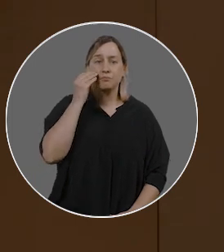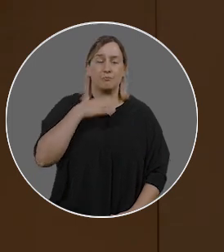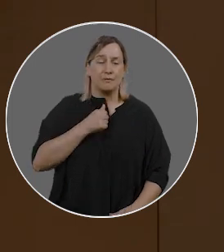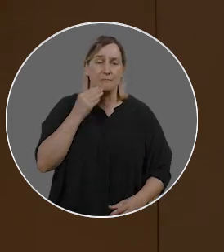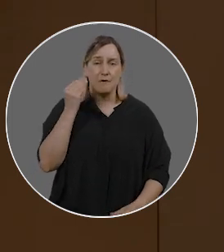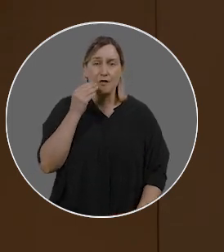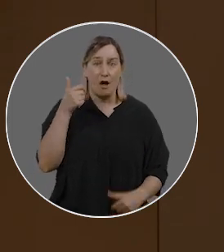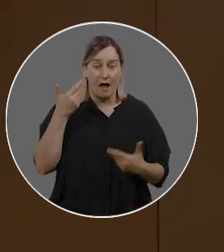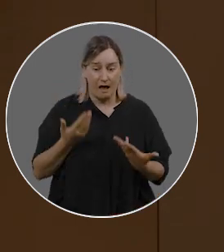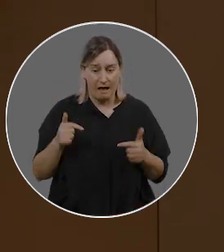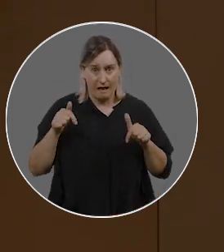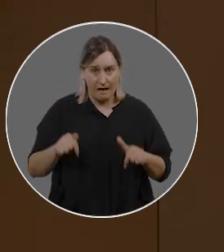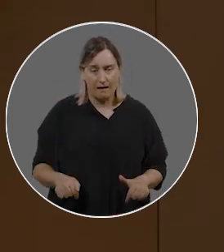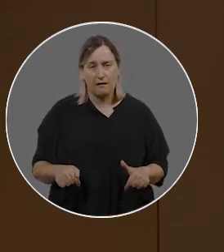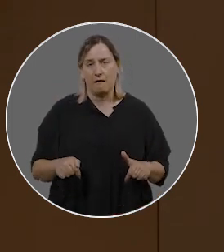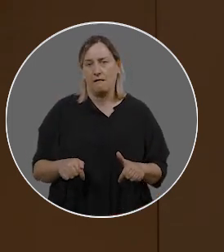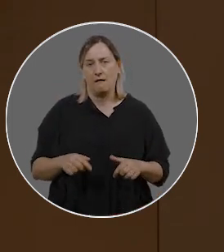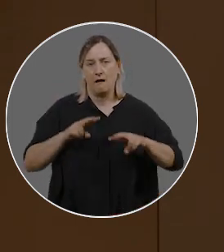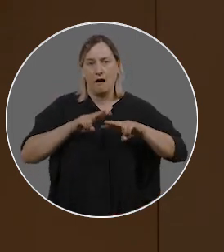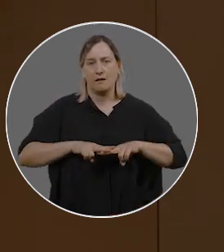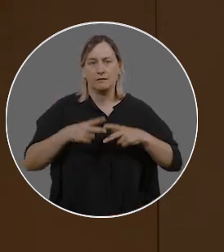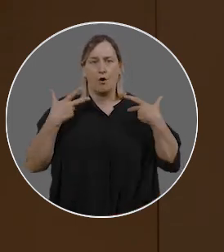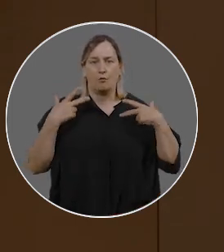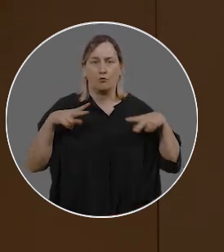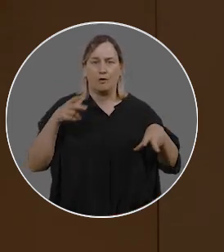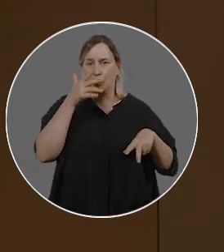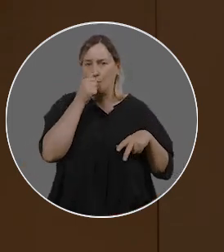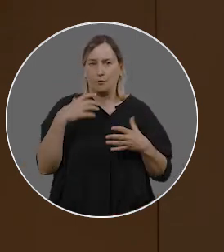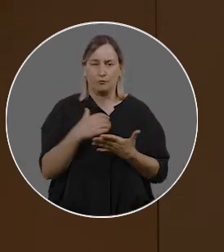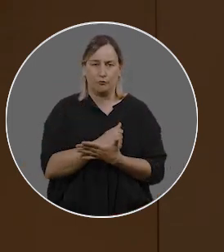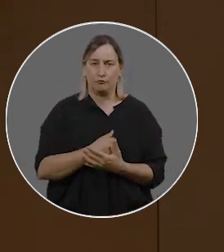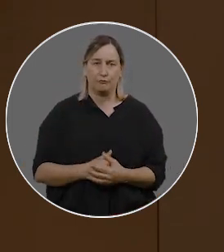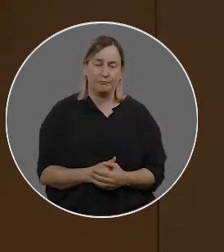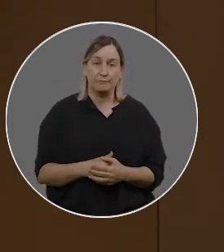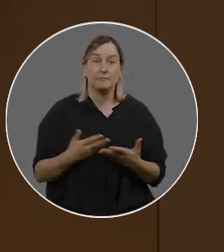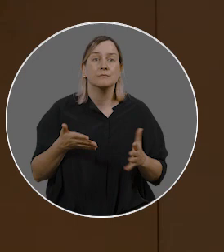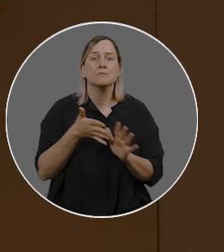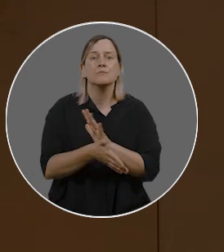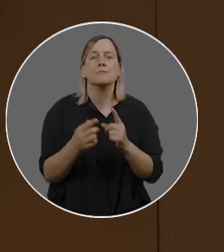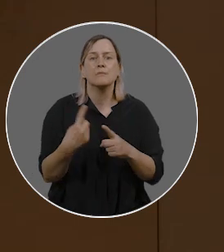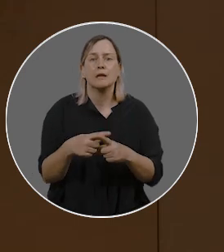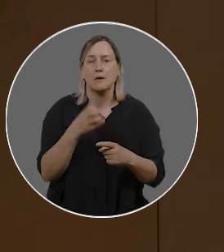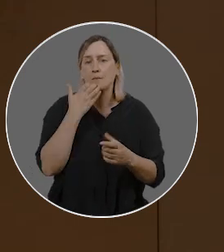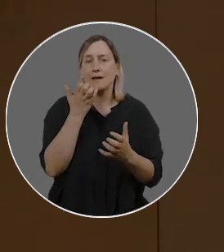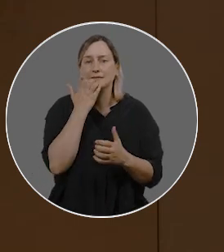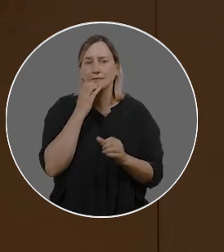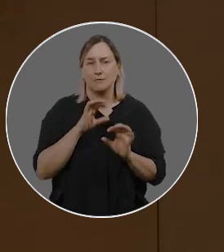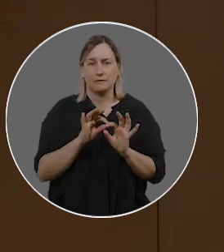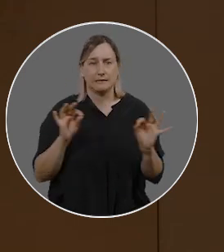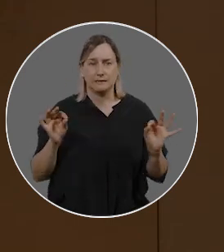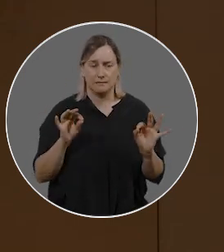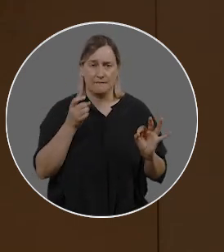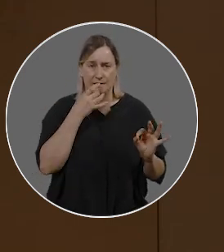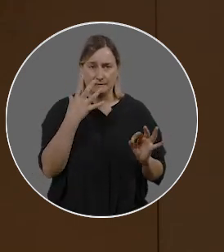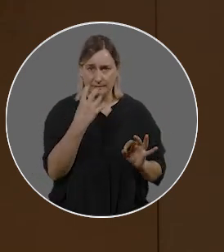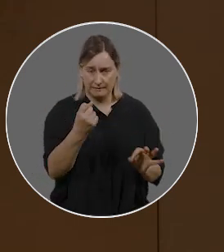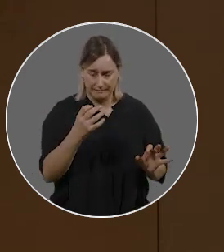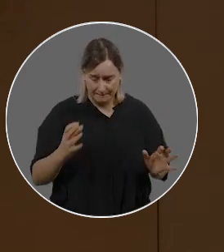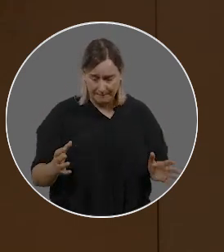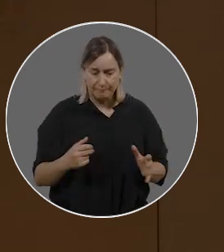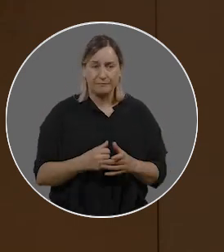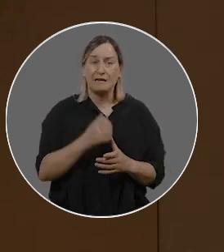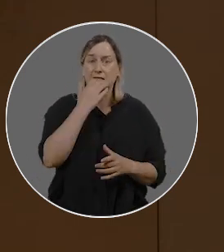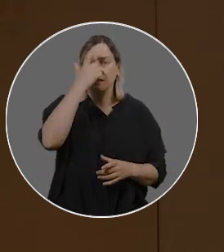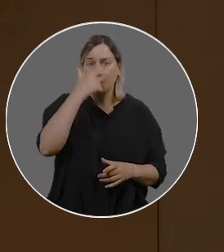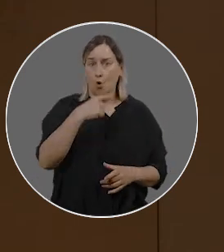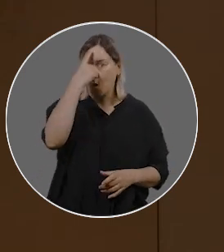ara per ara, avui en dia, l'anàlisi automàtica no ho pot analitzar tot. Per què? Un exemple molt simple i molt fàcil d'entendre. Si jo en